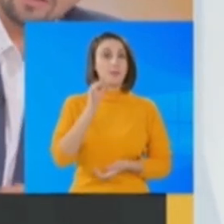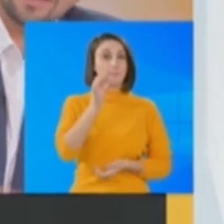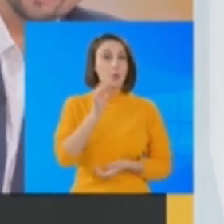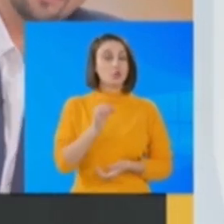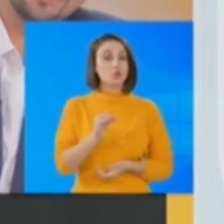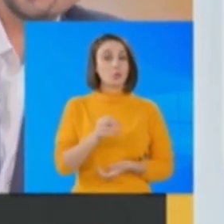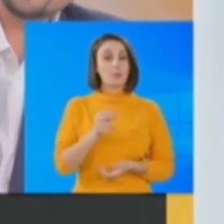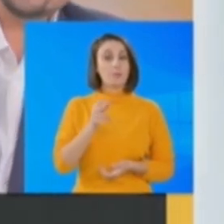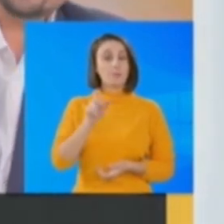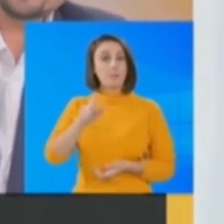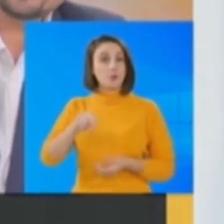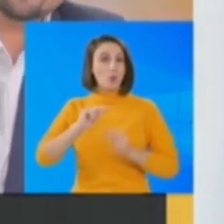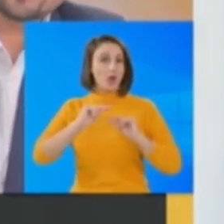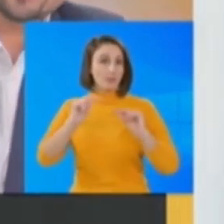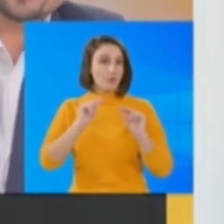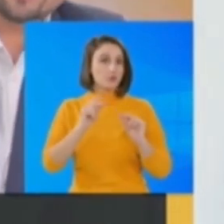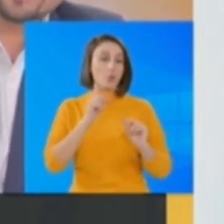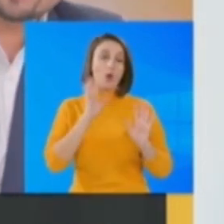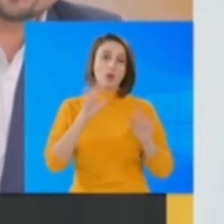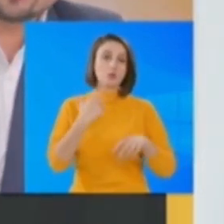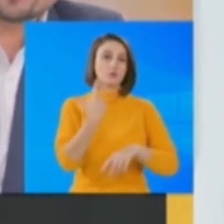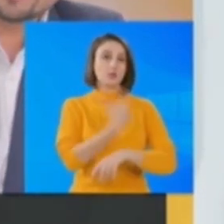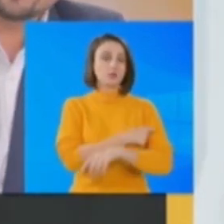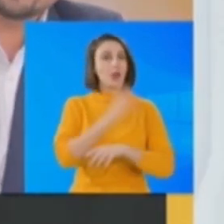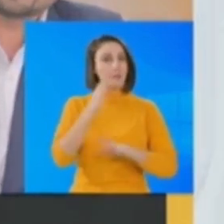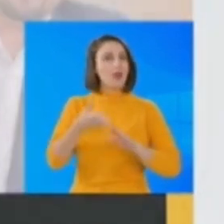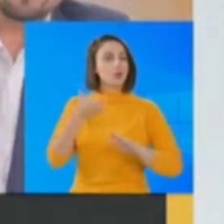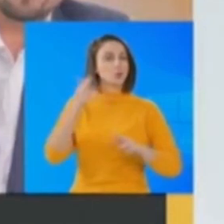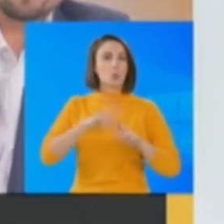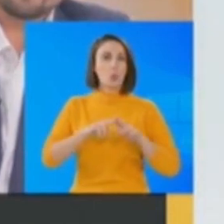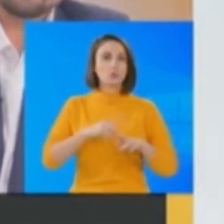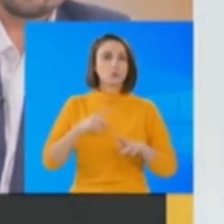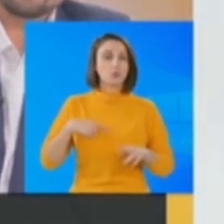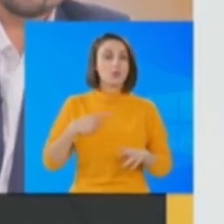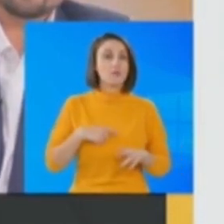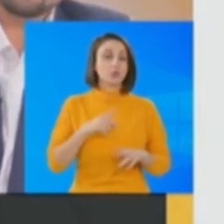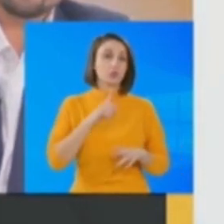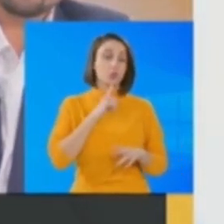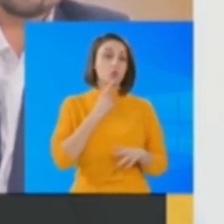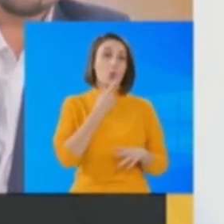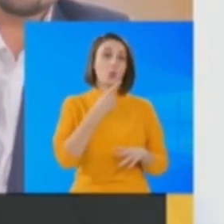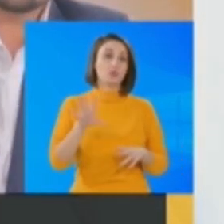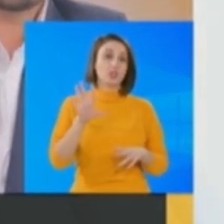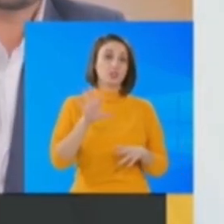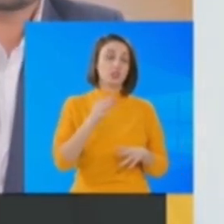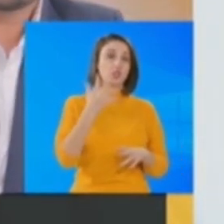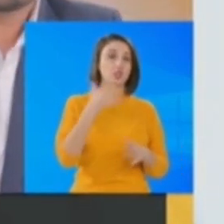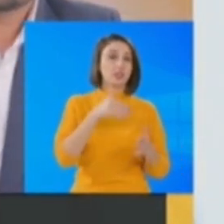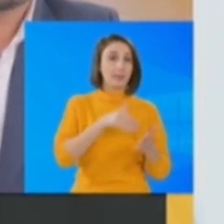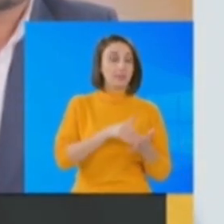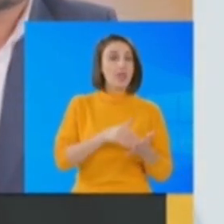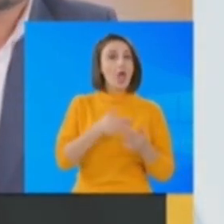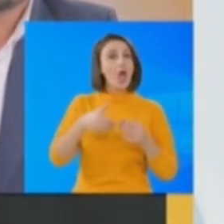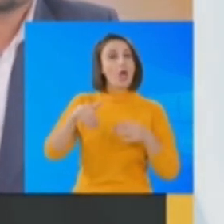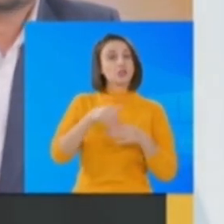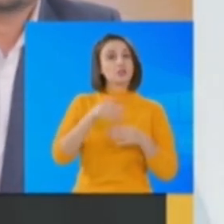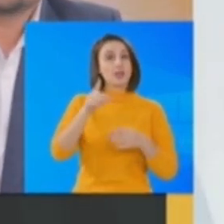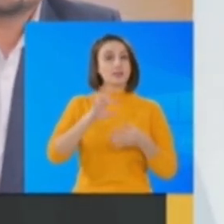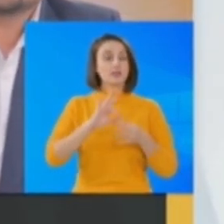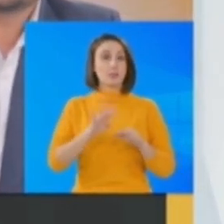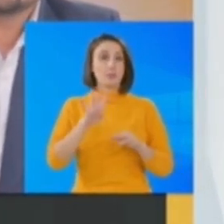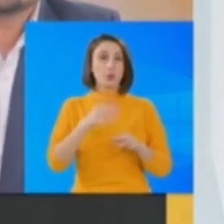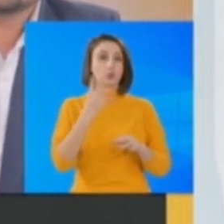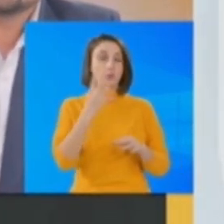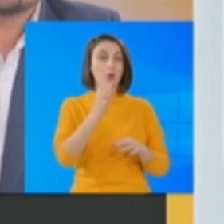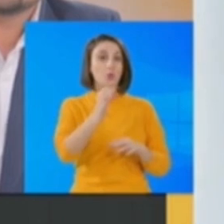Și procentul educatorilor sau a cadrelor din sistem care s-au vaccinat a mai crescut? Cum stăm? Cel puțin 155.000 de angajați, care